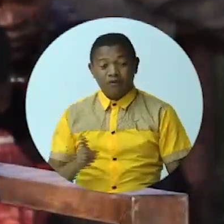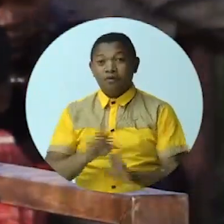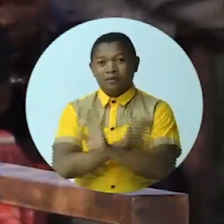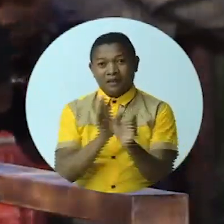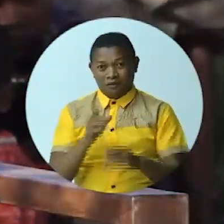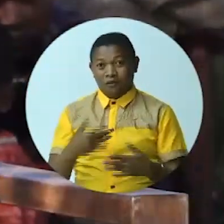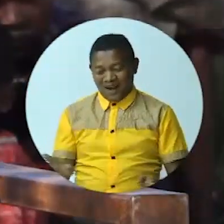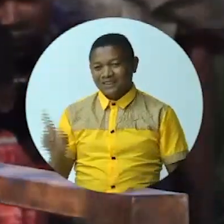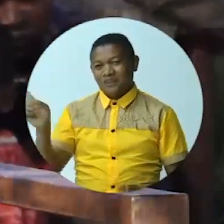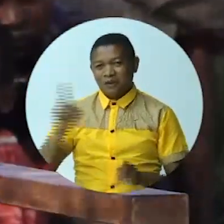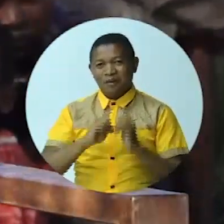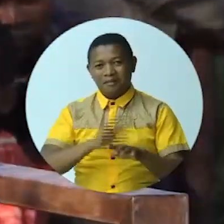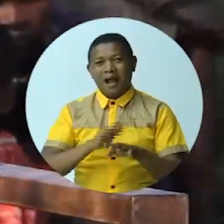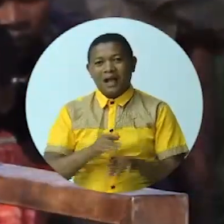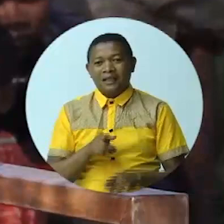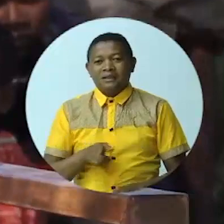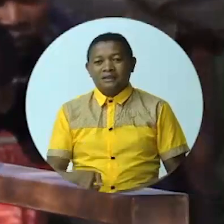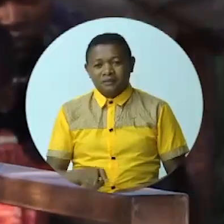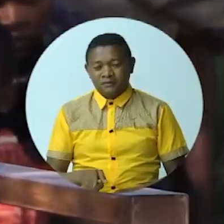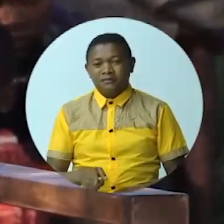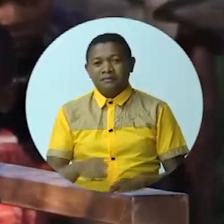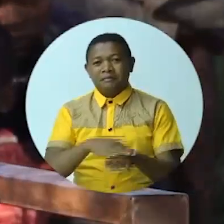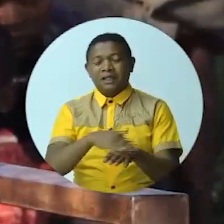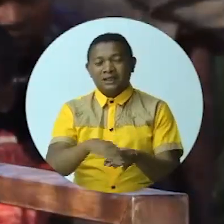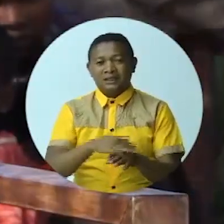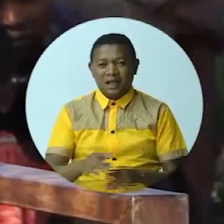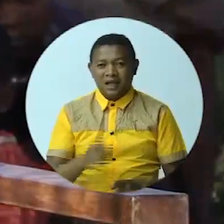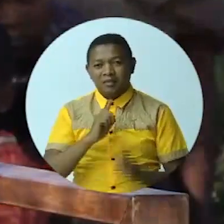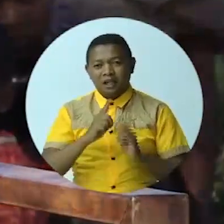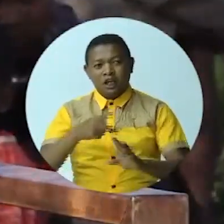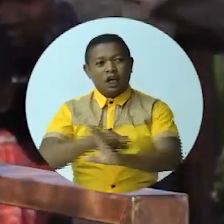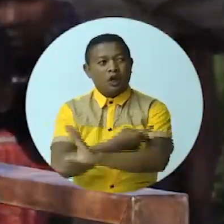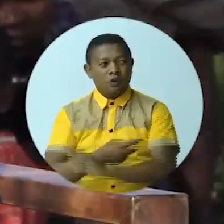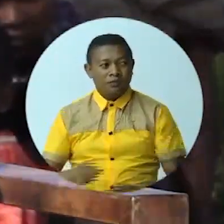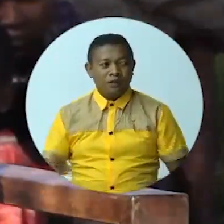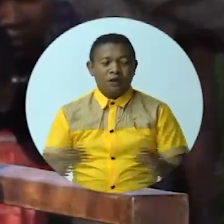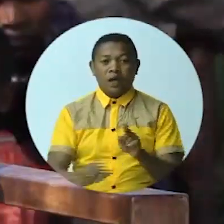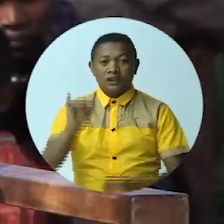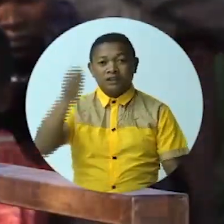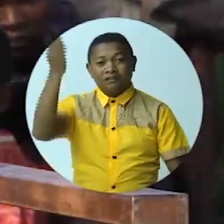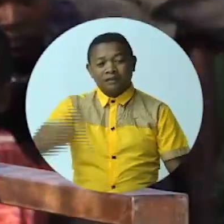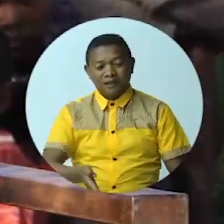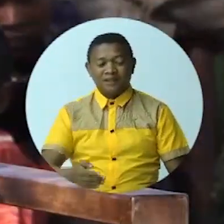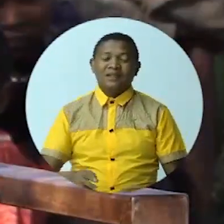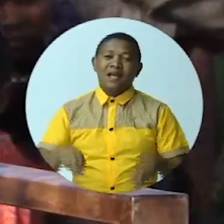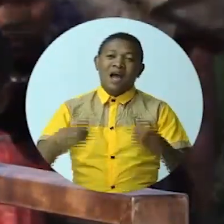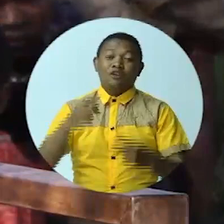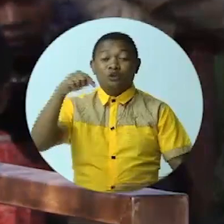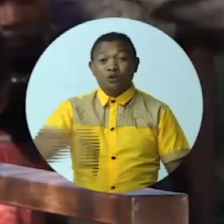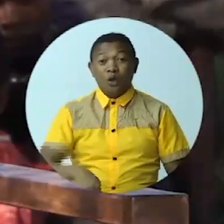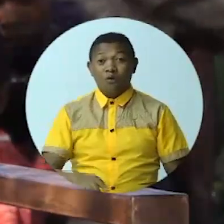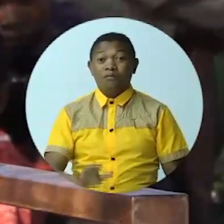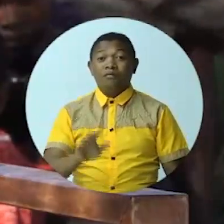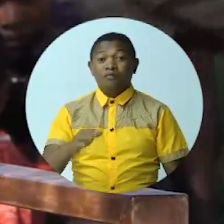mikasika ny fiatrehan'ny Madagasikara ny valinaretina coronavirus eo ihany koa moa reo fepetra satria mbola mitohy raha nivoaka tao